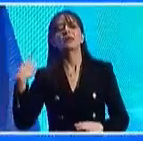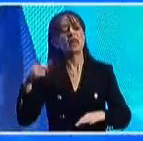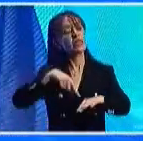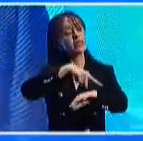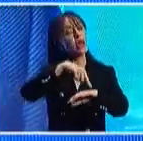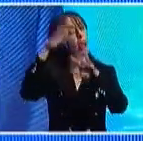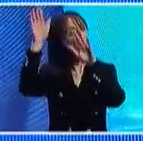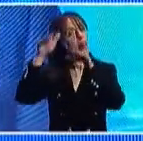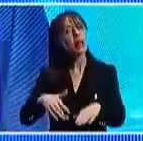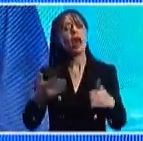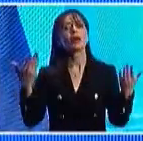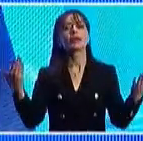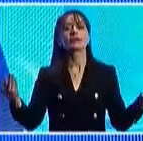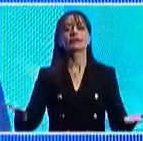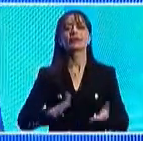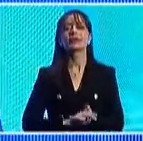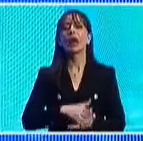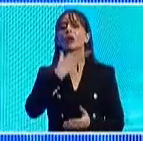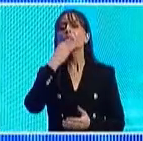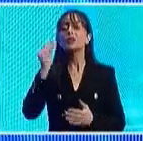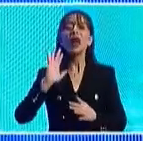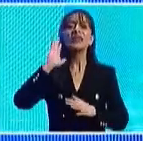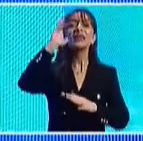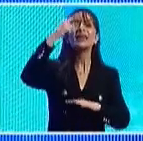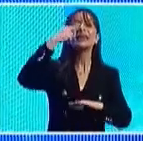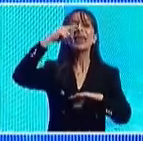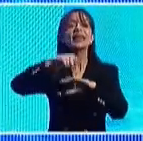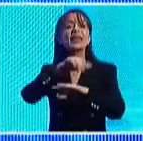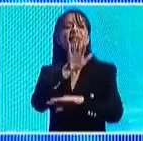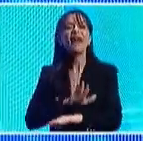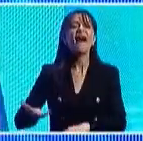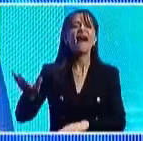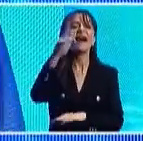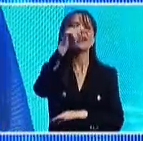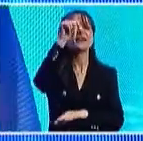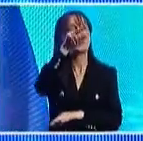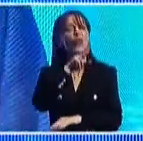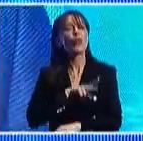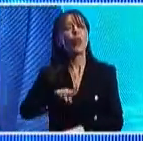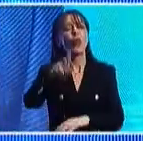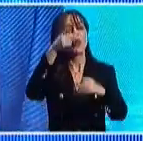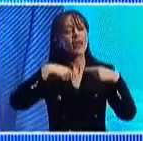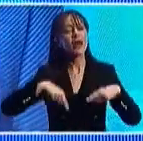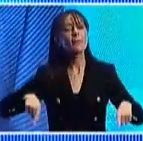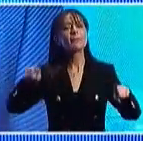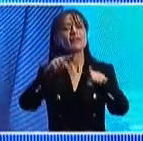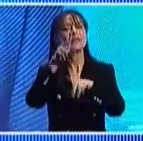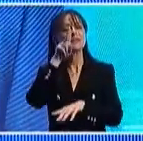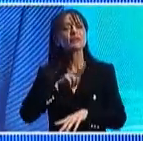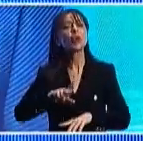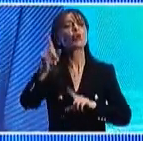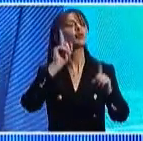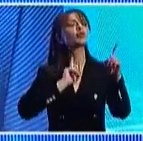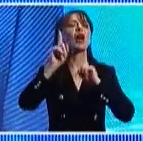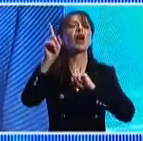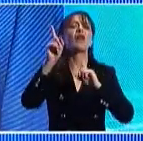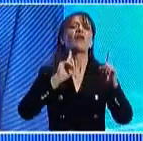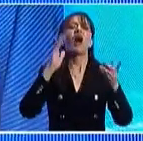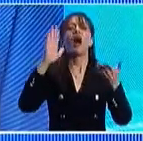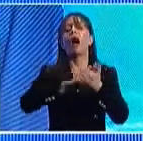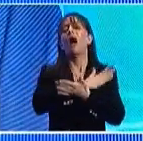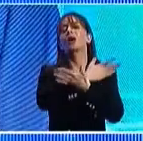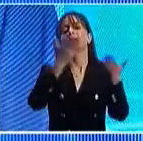gelmiştir. Güzel bir geleceğe inanan herkes bu yolda bizim yol ve dava arkadaşımızdır.